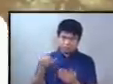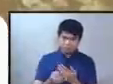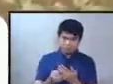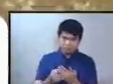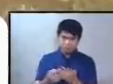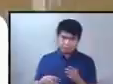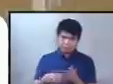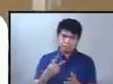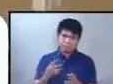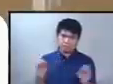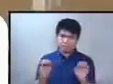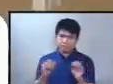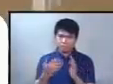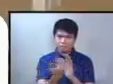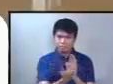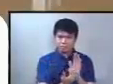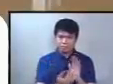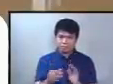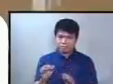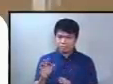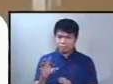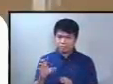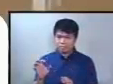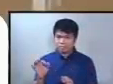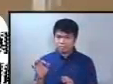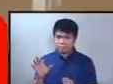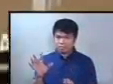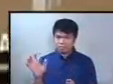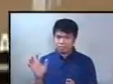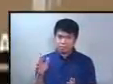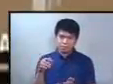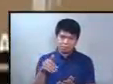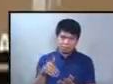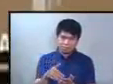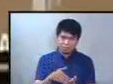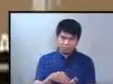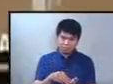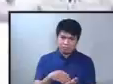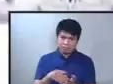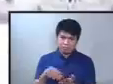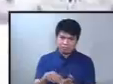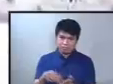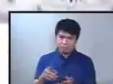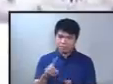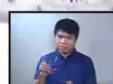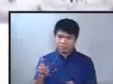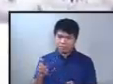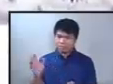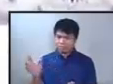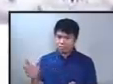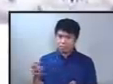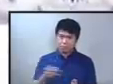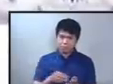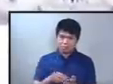o walang detalye. Gaya na lang na higit 500 million pesos na budget para sa pag-aayos ng Cannon Road sa Baguio at 150 million pesos na